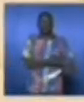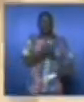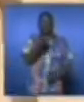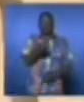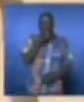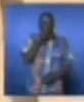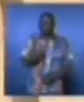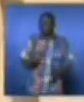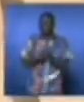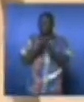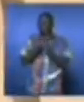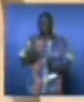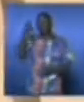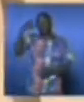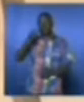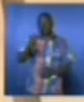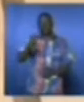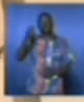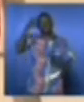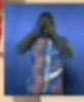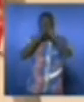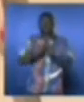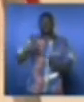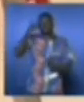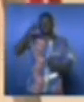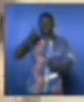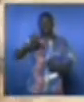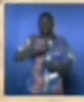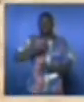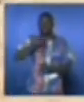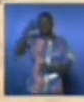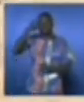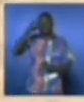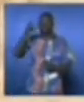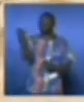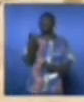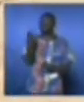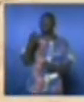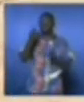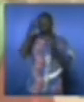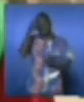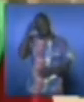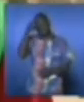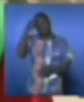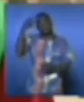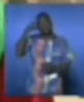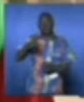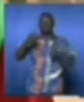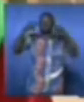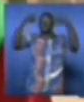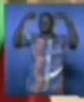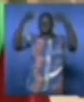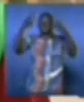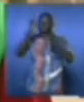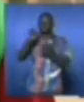élèves. Eux, rigueur, discipline et dévouement résument à eux seuls les raisons d'un tel exploit. J'ai fait mon CM2